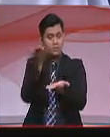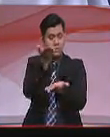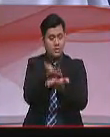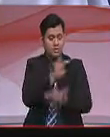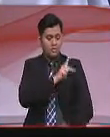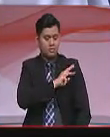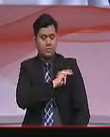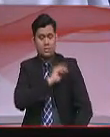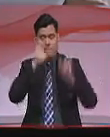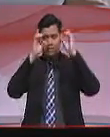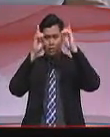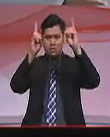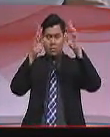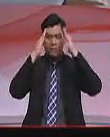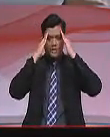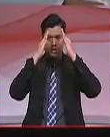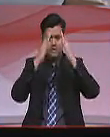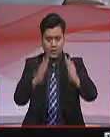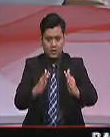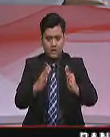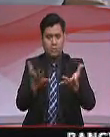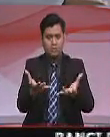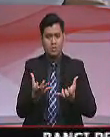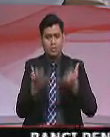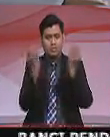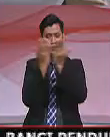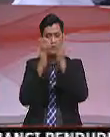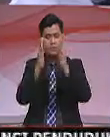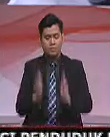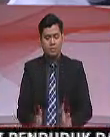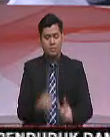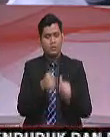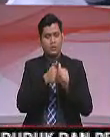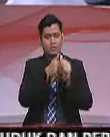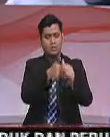murid dalam menentukan aktiviti yang sesuai berdasarkan analisis keperluan.